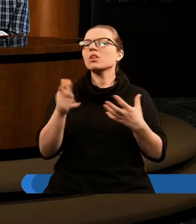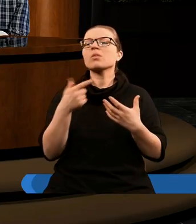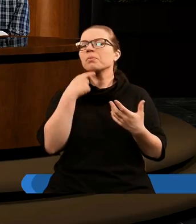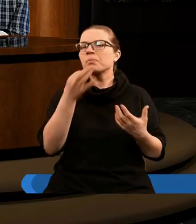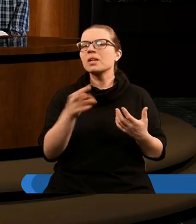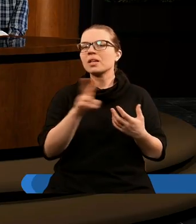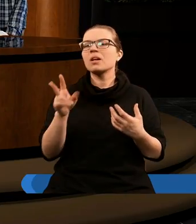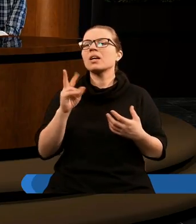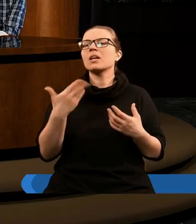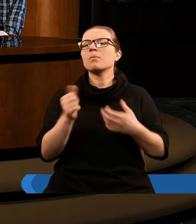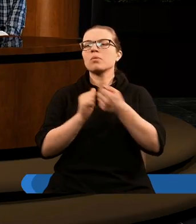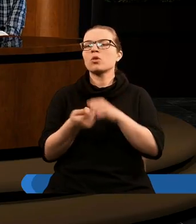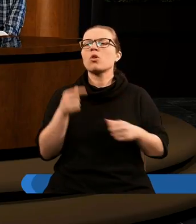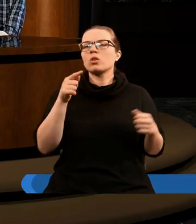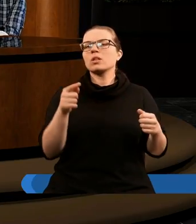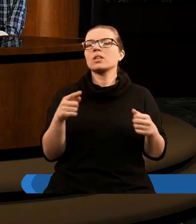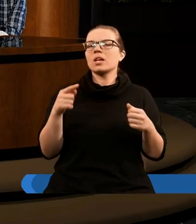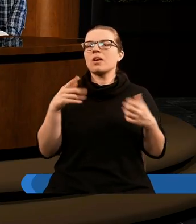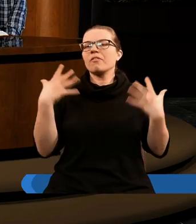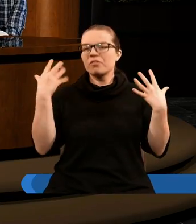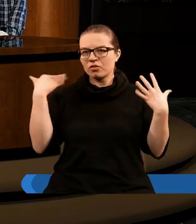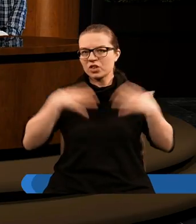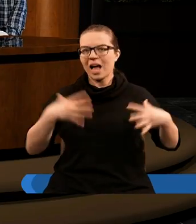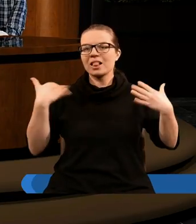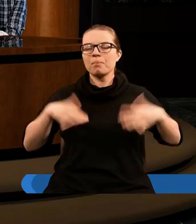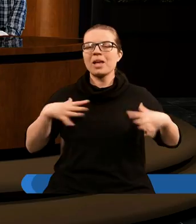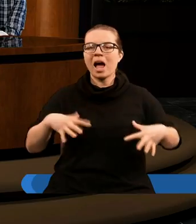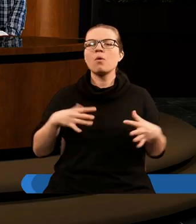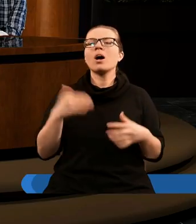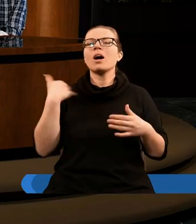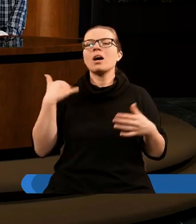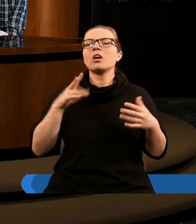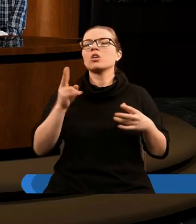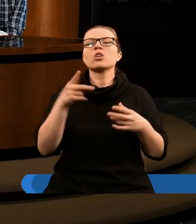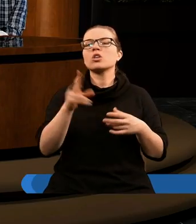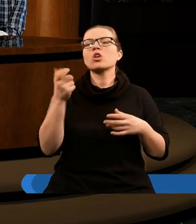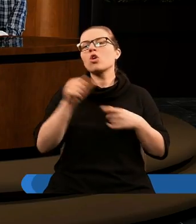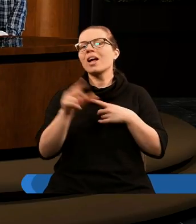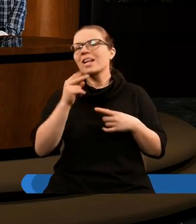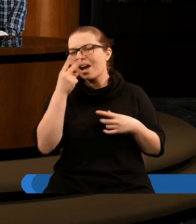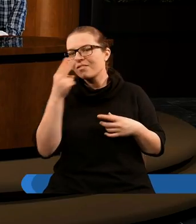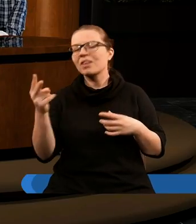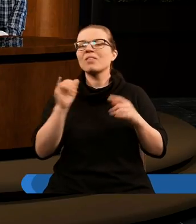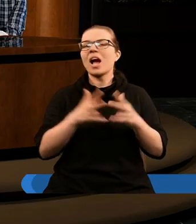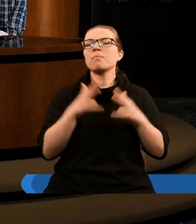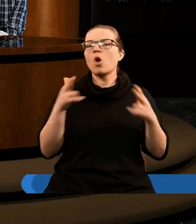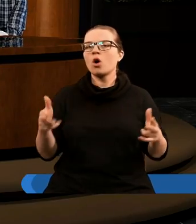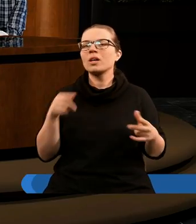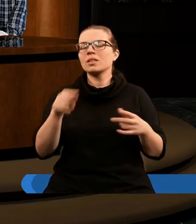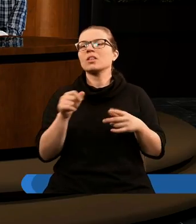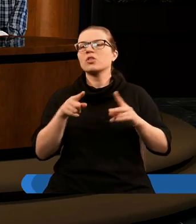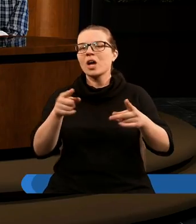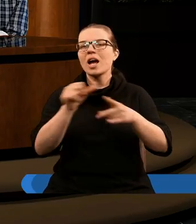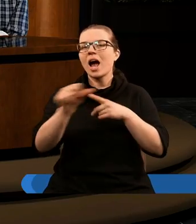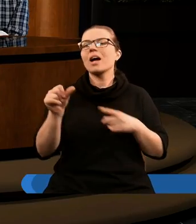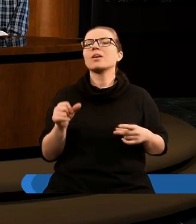wam. Kim są ci przyodziani w szaty białe i skąd przyszli? Co to jest za wizja? W jakim okresie historii się